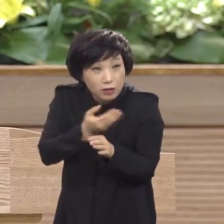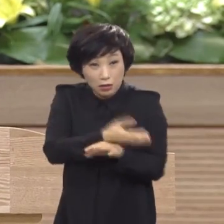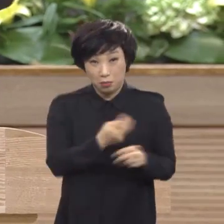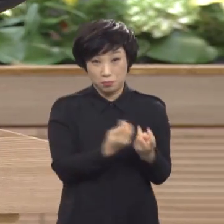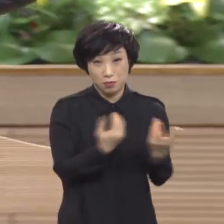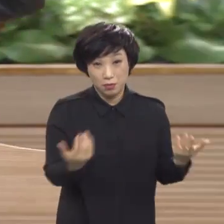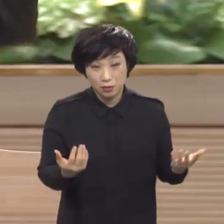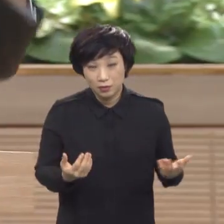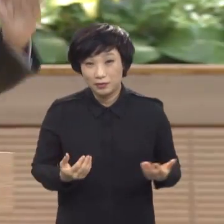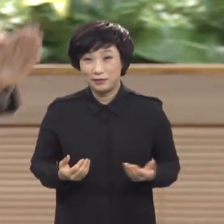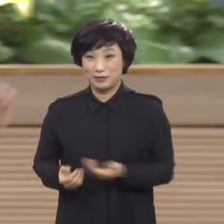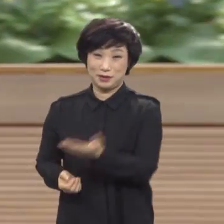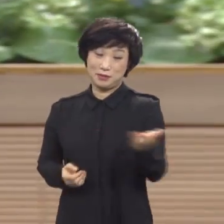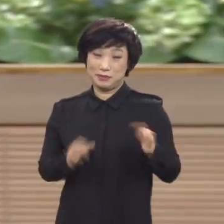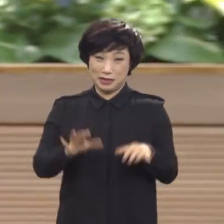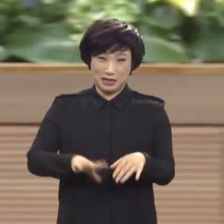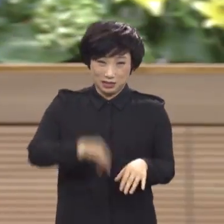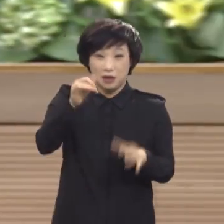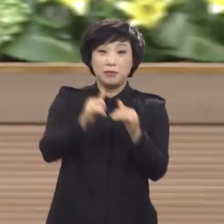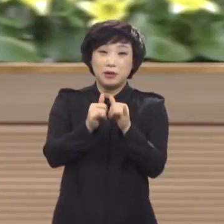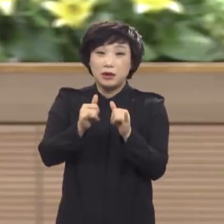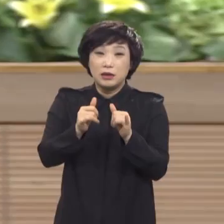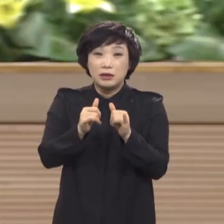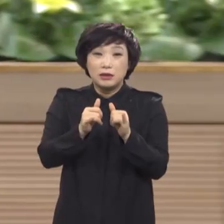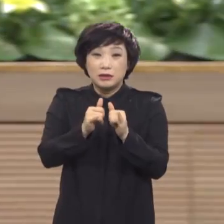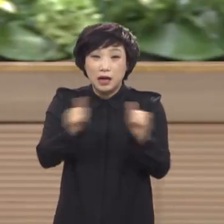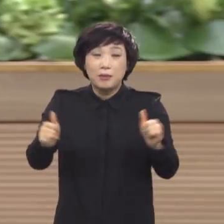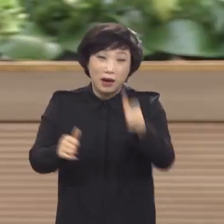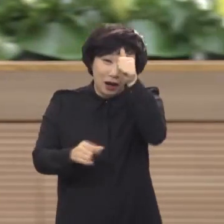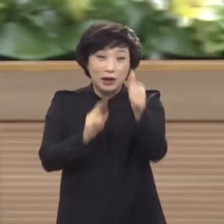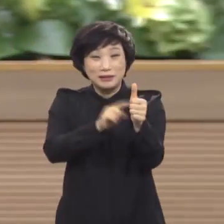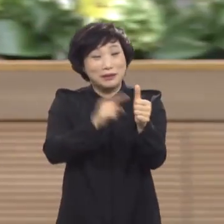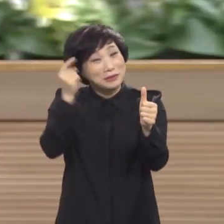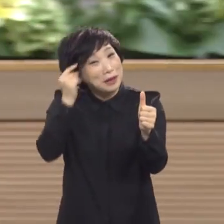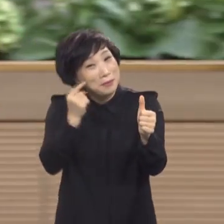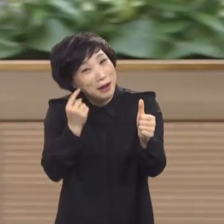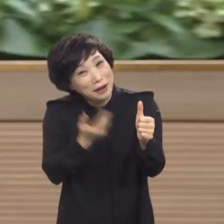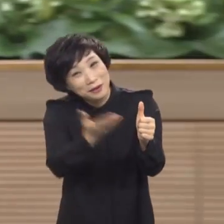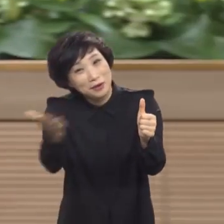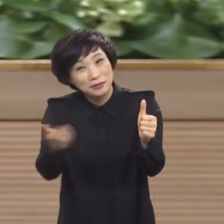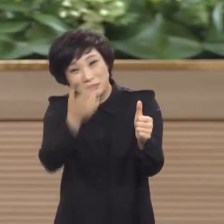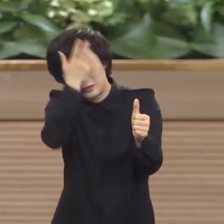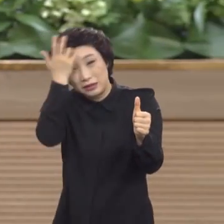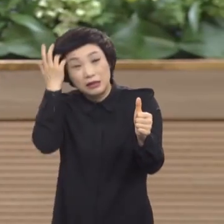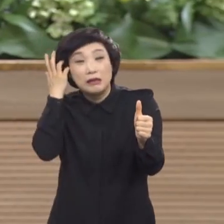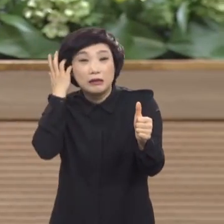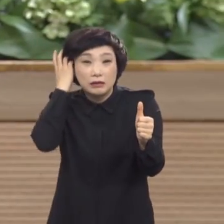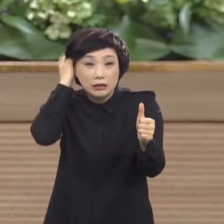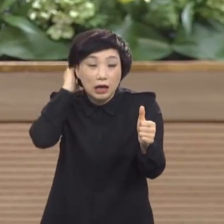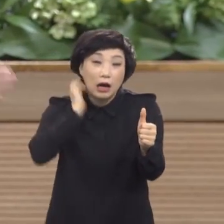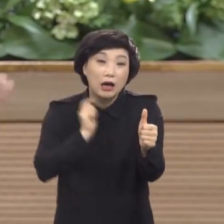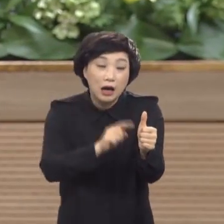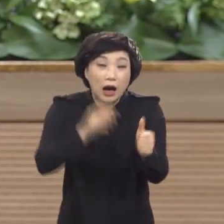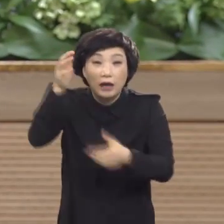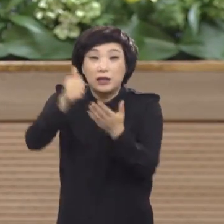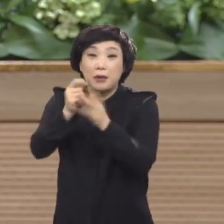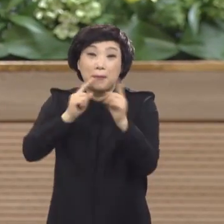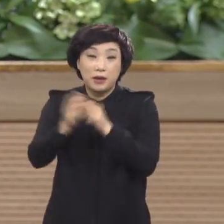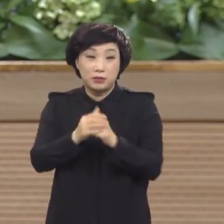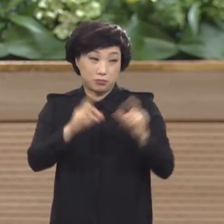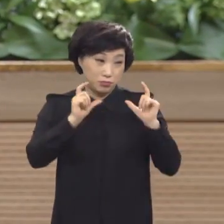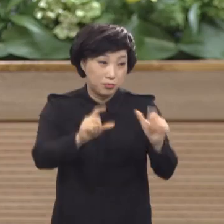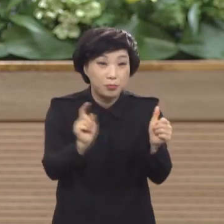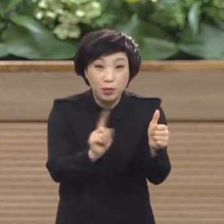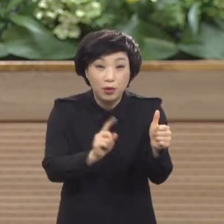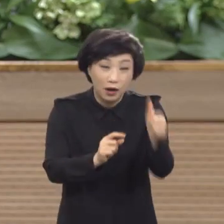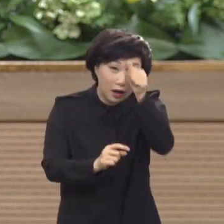예, 우리 최초의 범죄자 아담을 한번 봅시다. 하나님이 아담에게